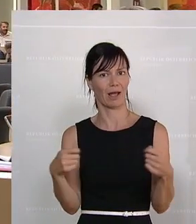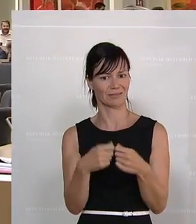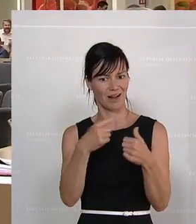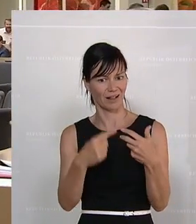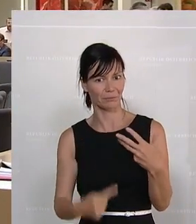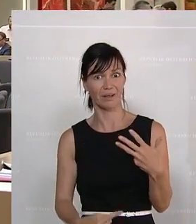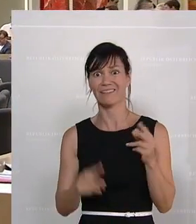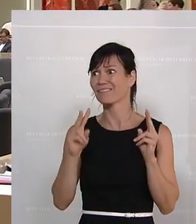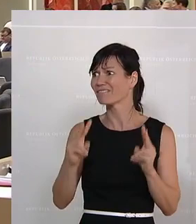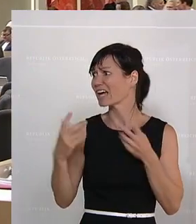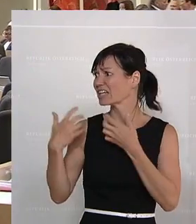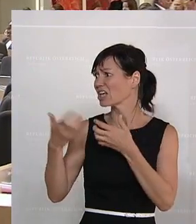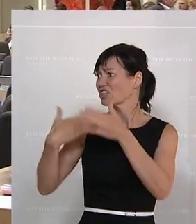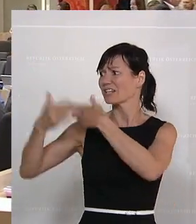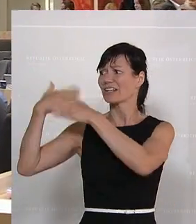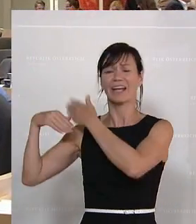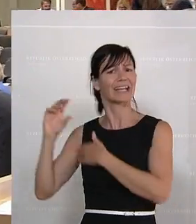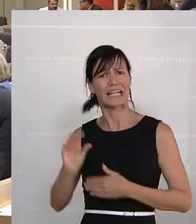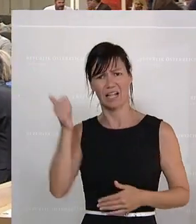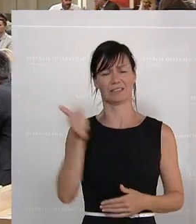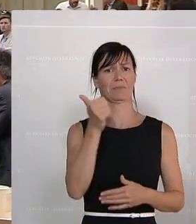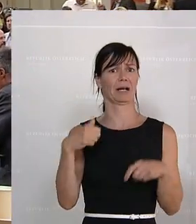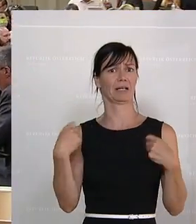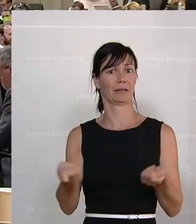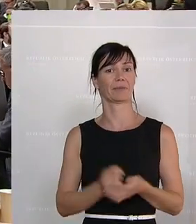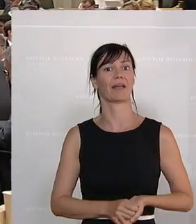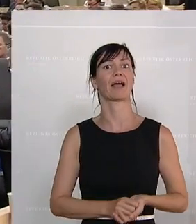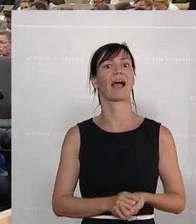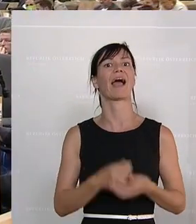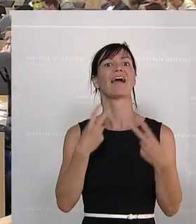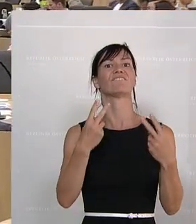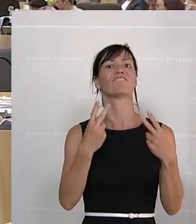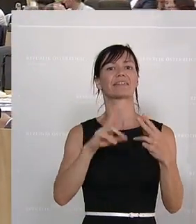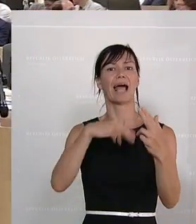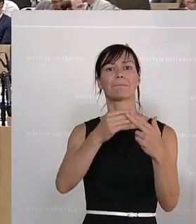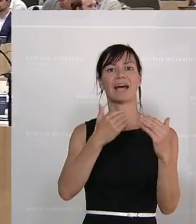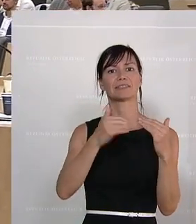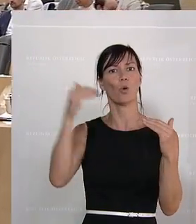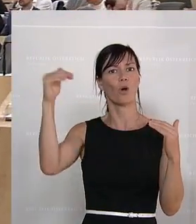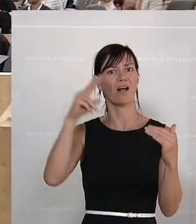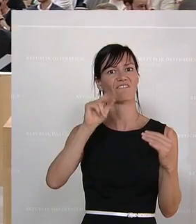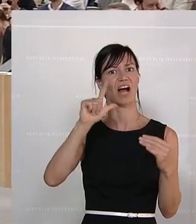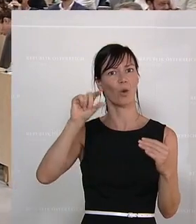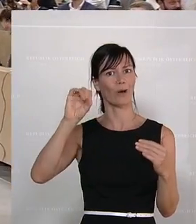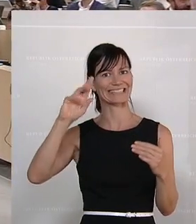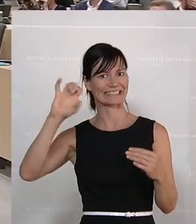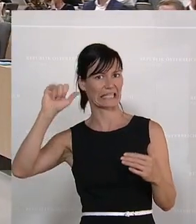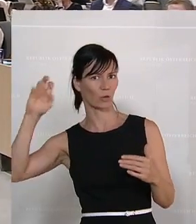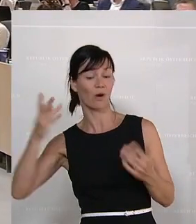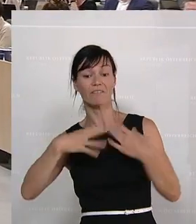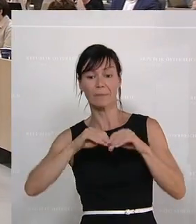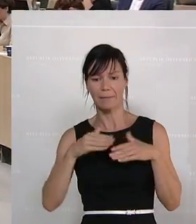wirklich historisch denn es geht hier um die valorisierung der familienbeihilfe des kinder